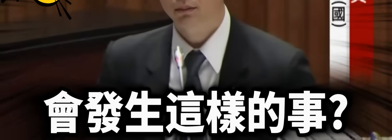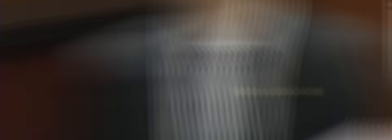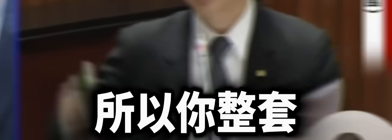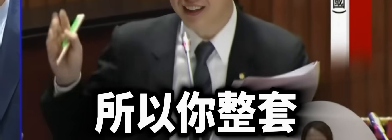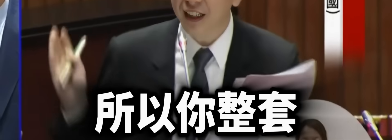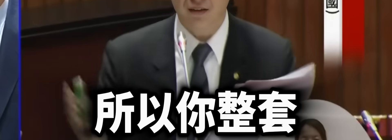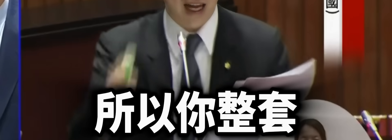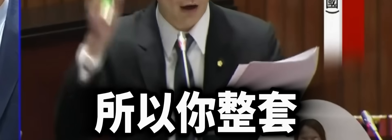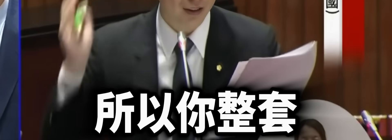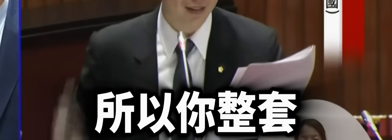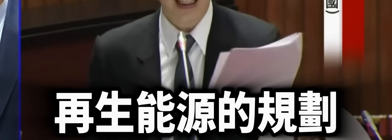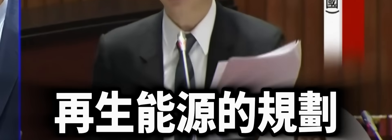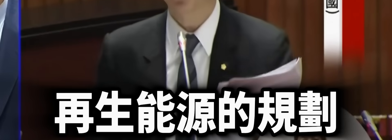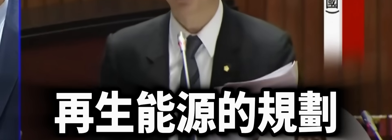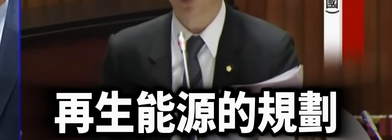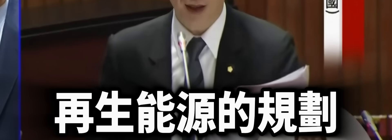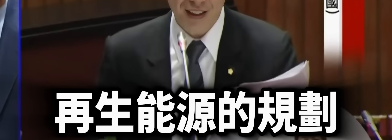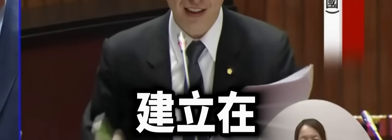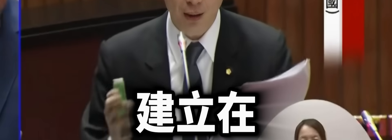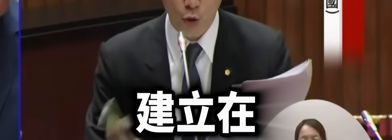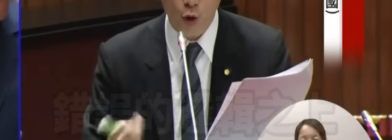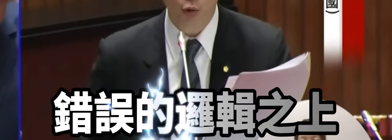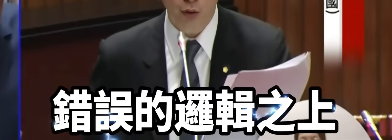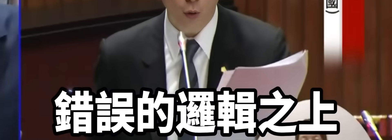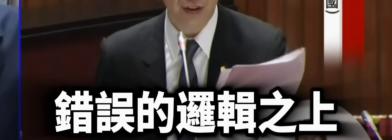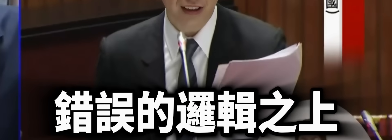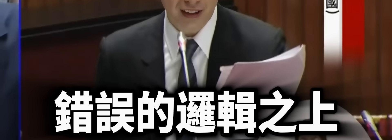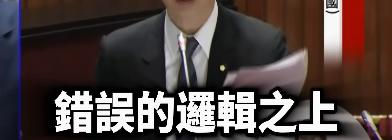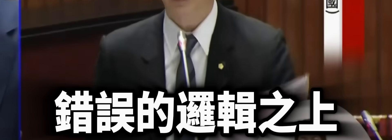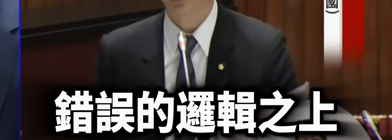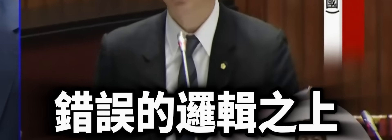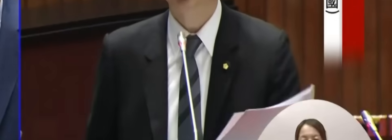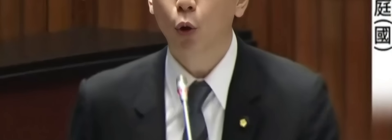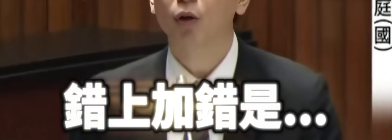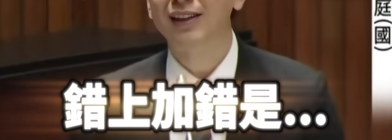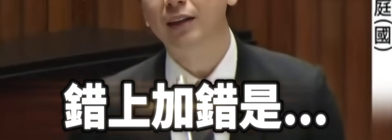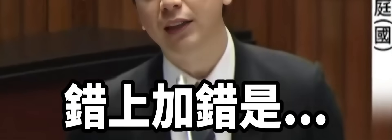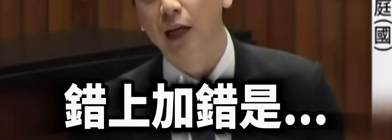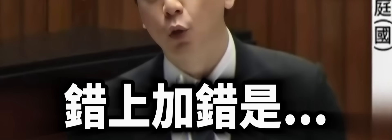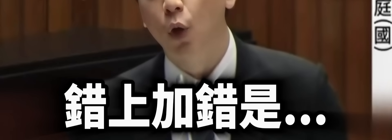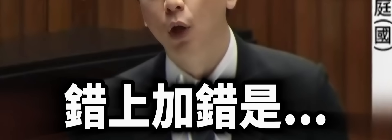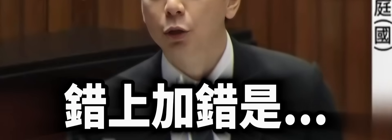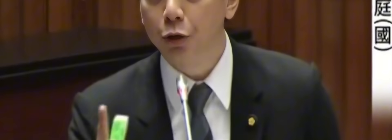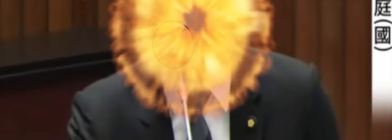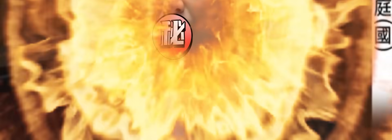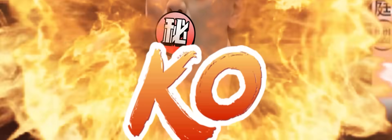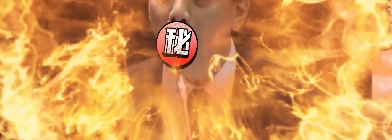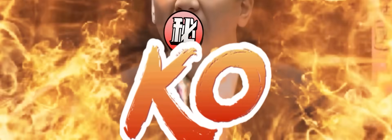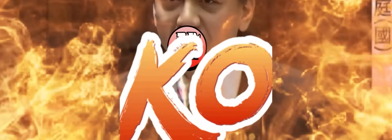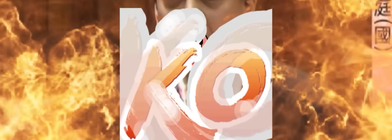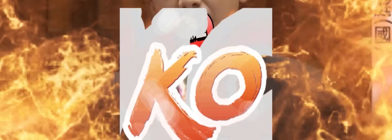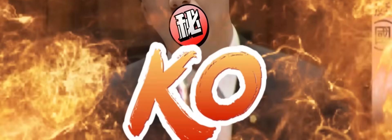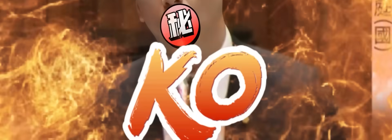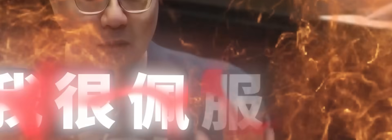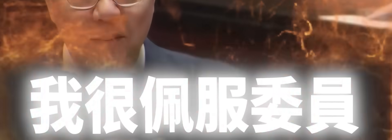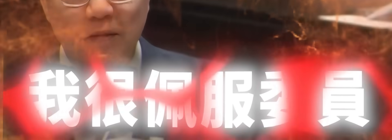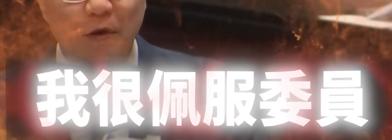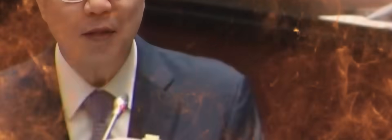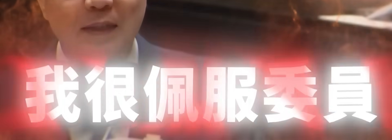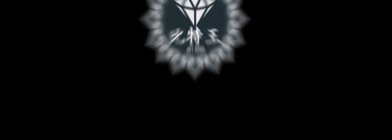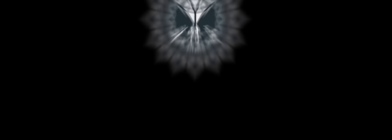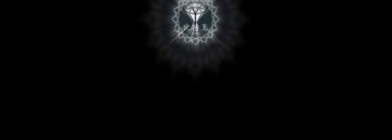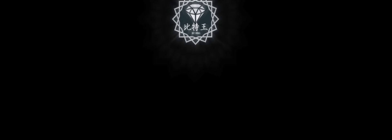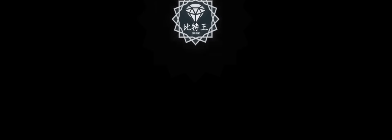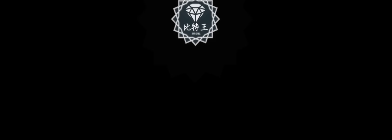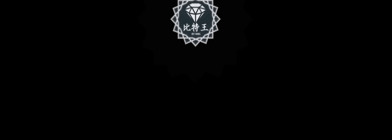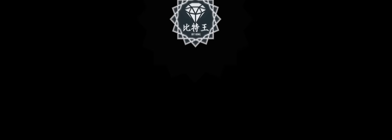能够？ 所以你整套再生能源的规划建立在错误的逻辑之上，错上加错是 KO。 我很佩服